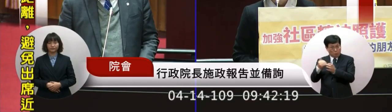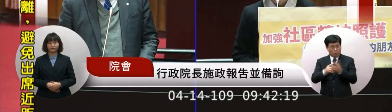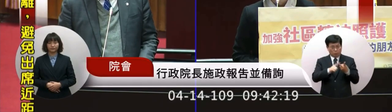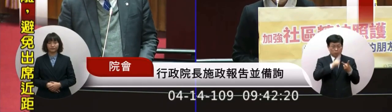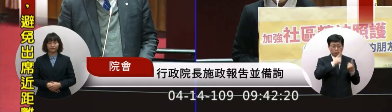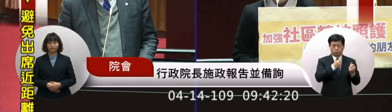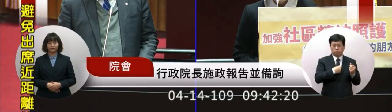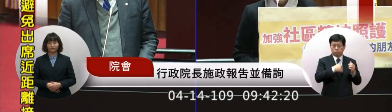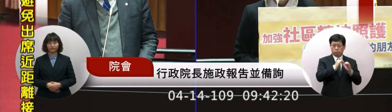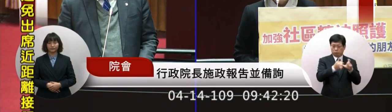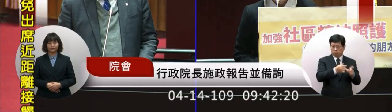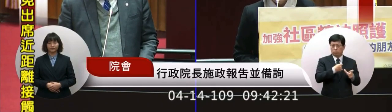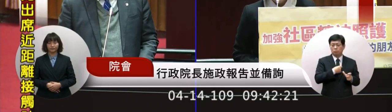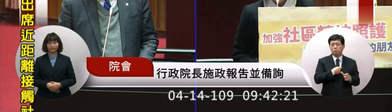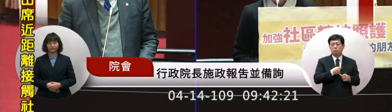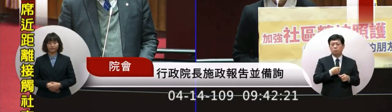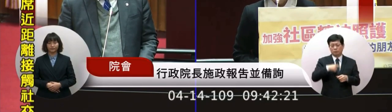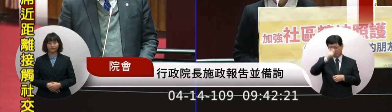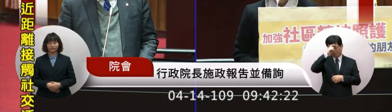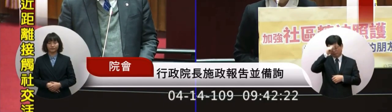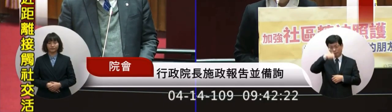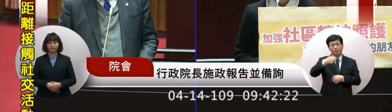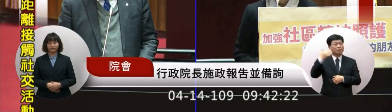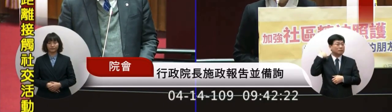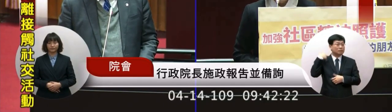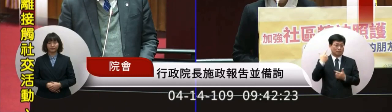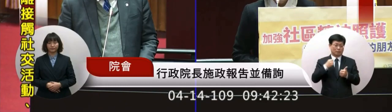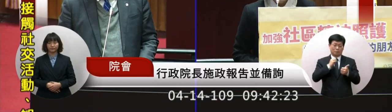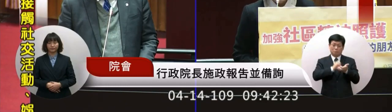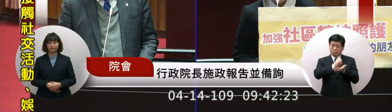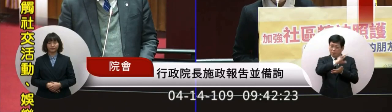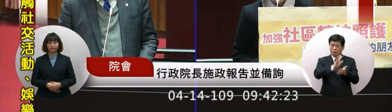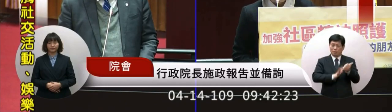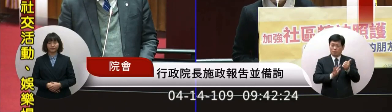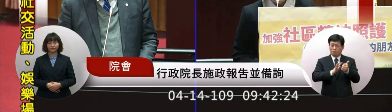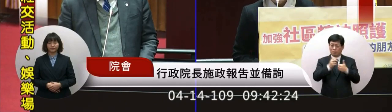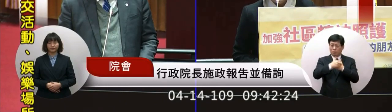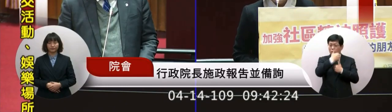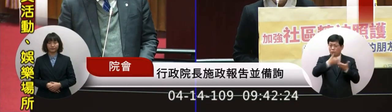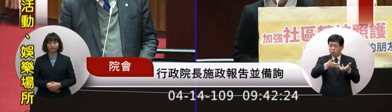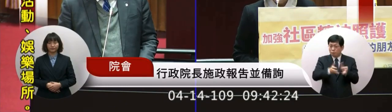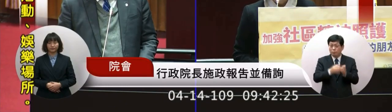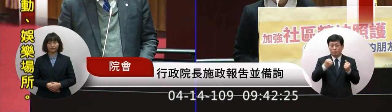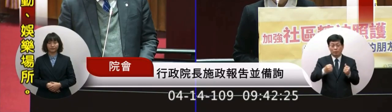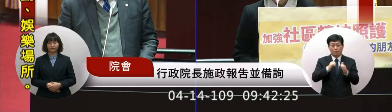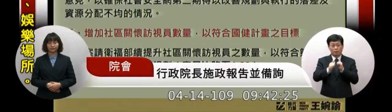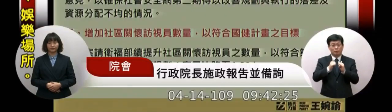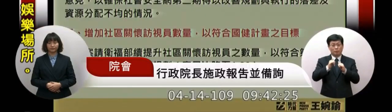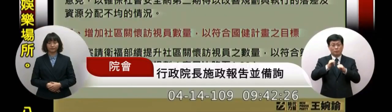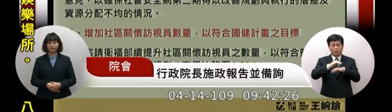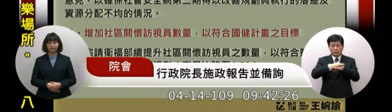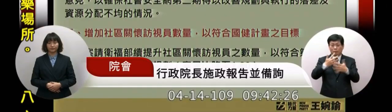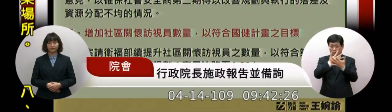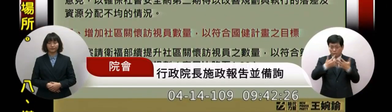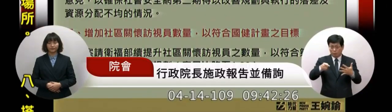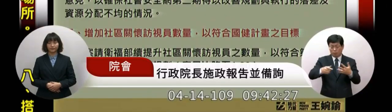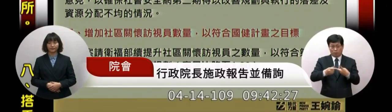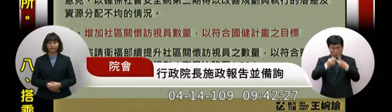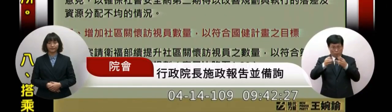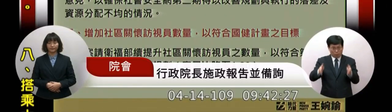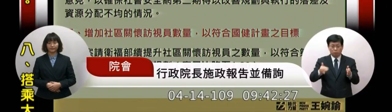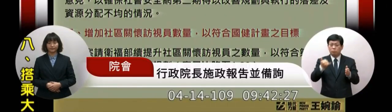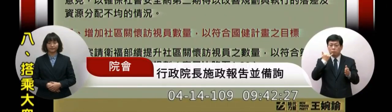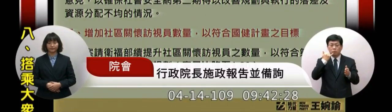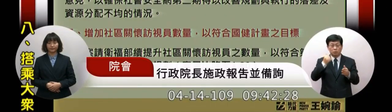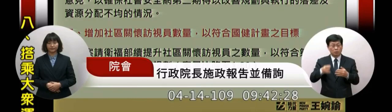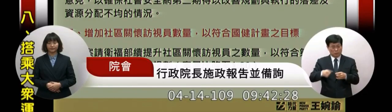该要给予支持。所以我们也希望说，这其实之前也有跟卫福部报告说，我们很希望在社会安全网的二期能够引进民间的声音，听见第一